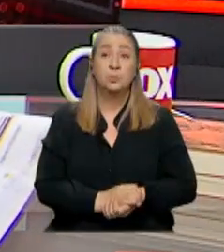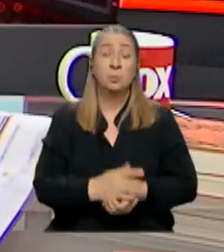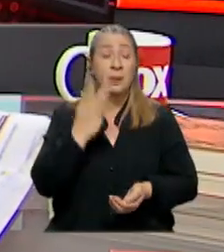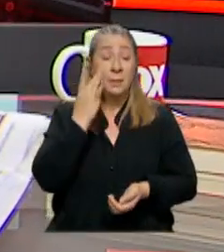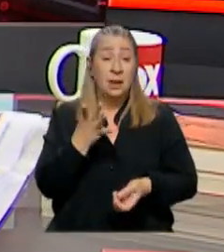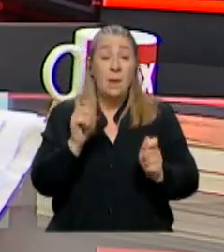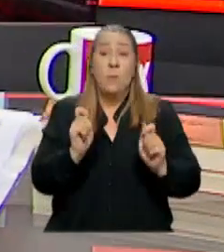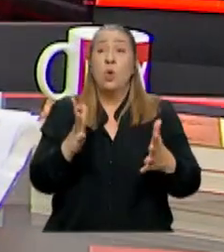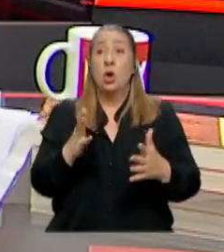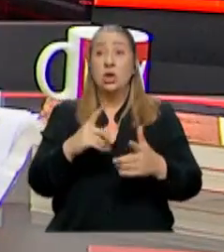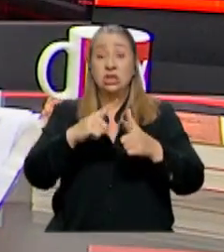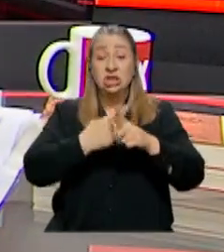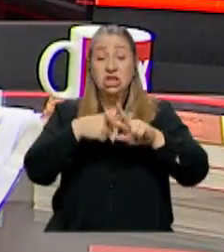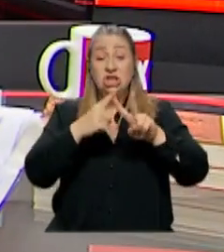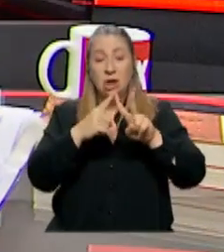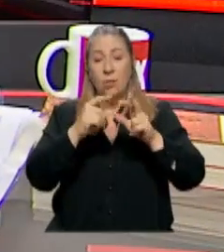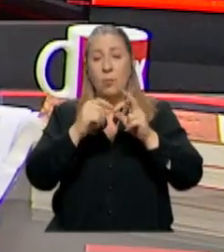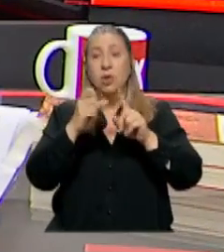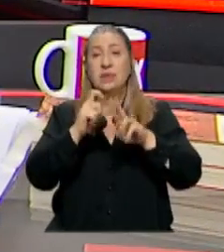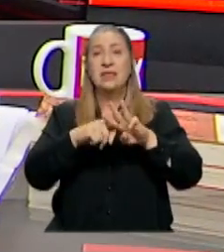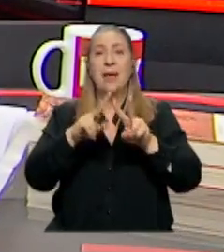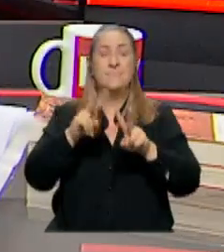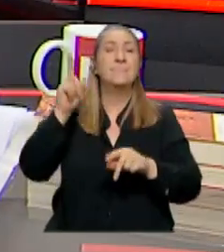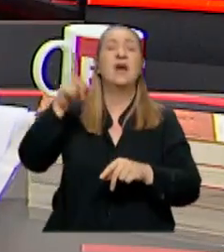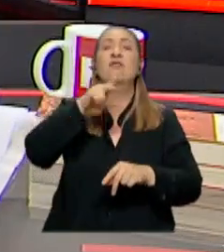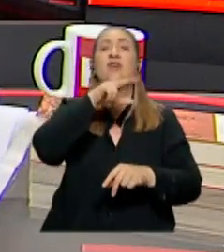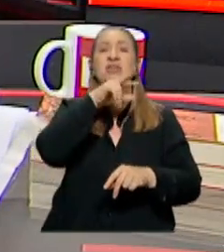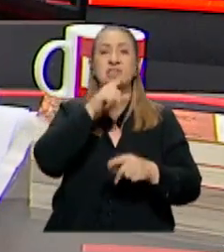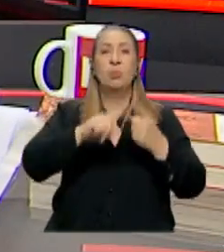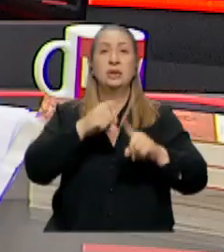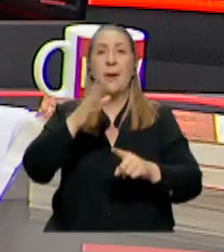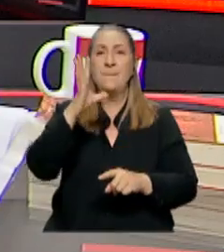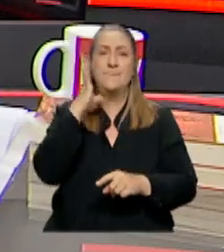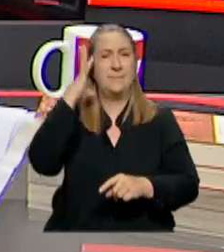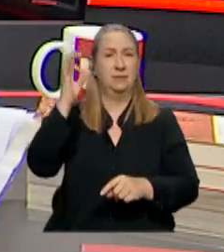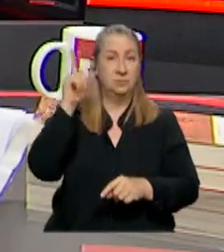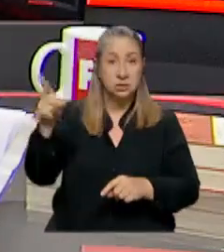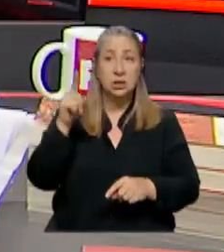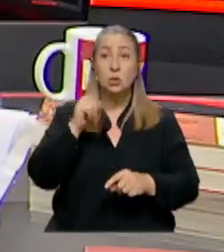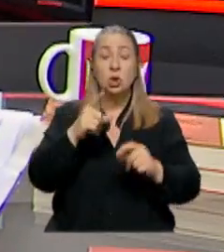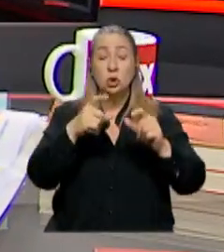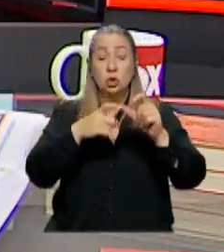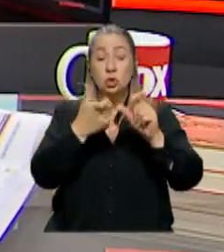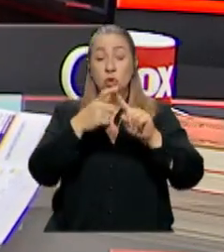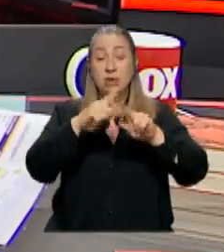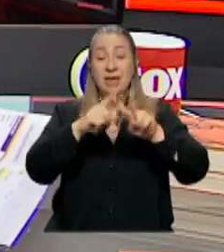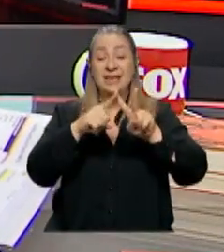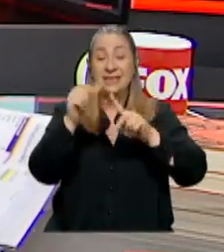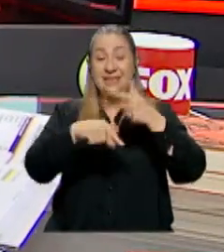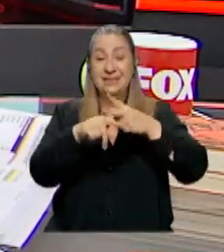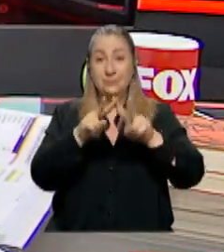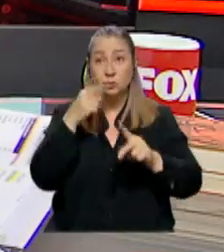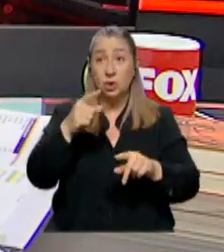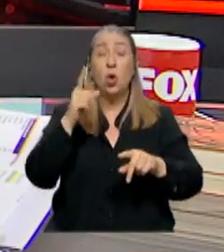Belli ki yapamıyor. Jean Baudin, Fransız bir siyaset bilimci 16. yüzyıldan, o buna sultanizm diyor. Hocaların